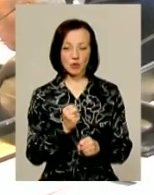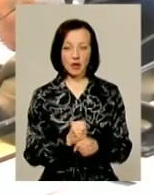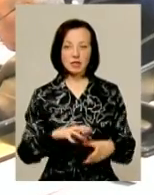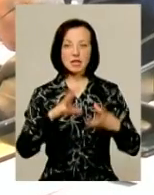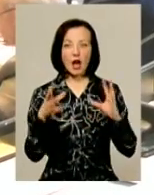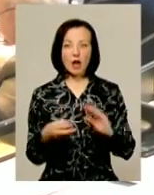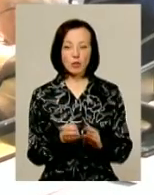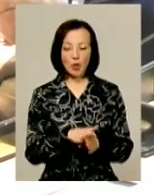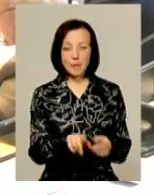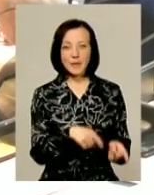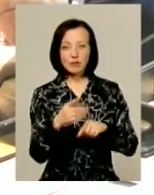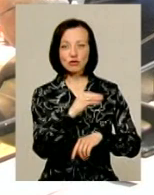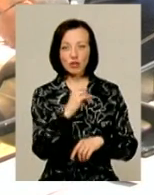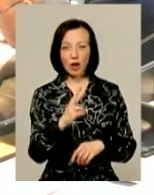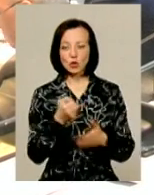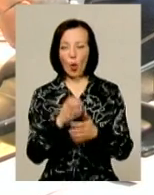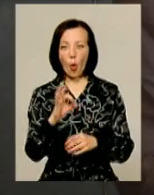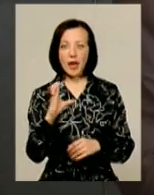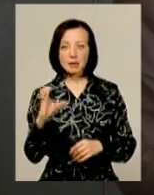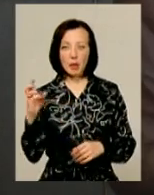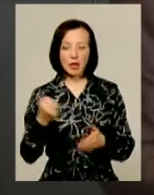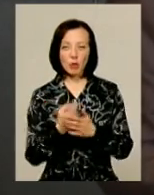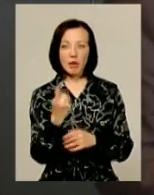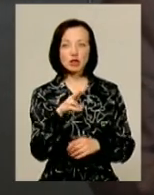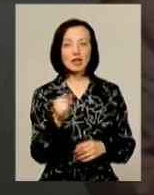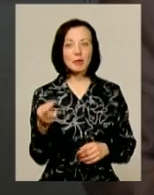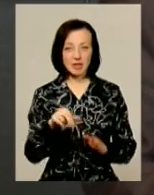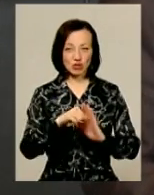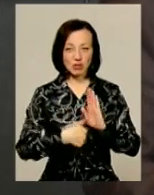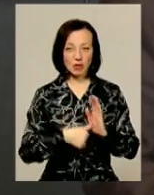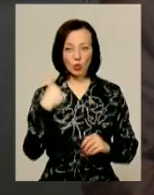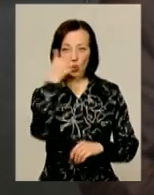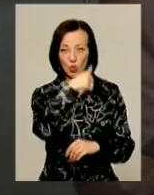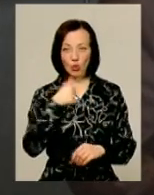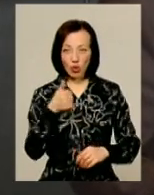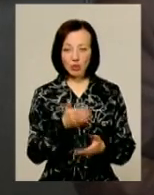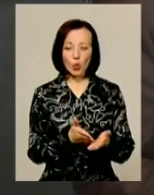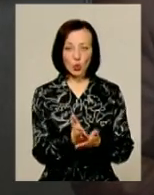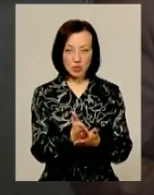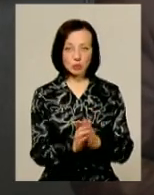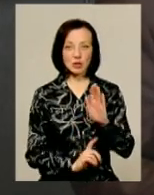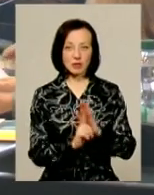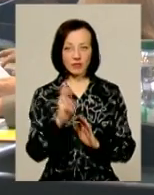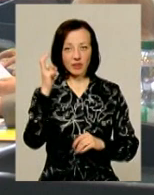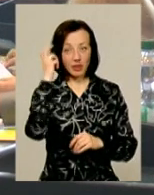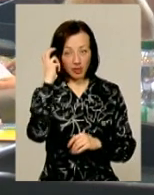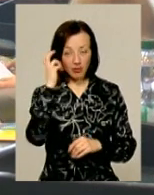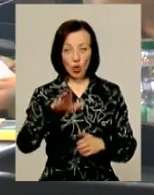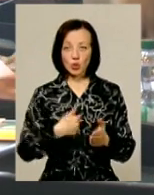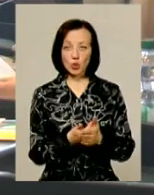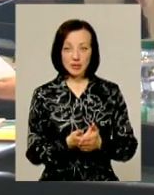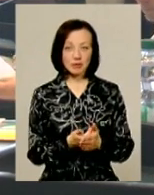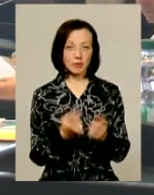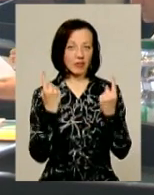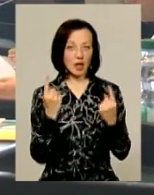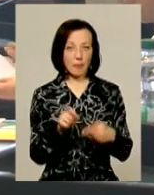Загалом, тотальний перехід від ЖЕКів до ОСББ до 1 липня 2016 року, курс на який взяли у столиці, досі